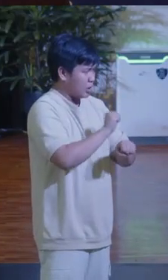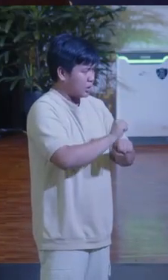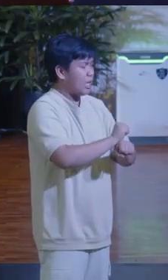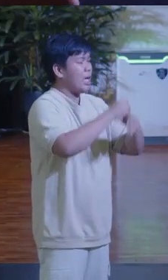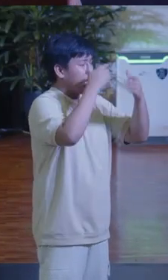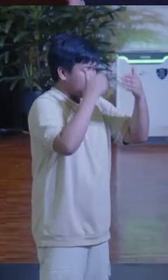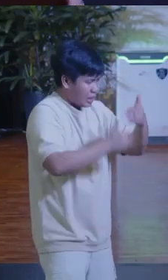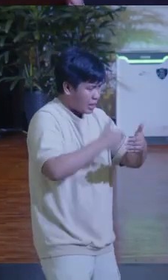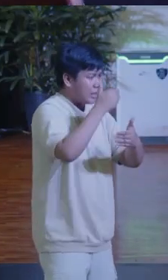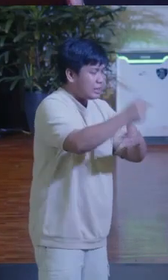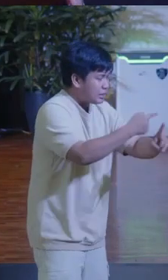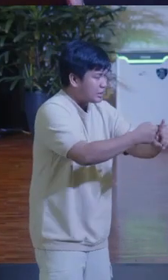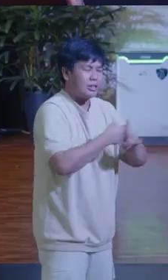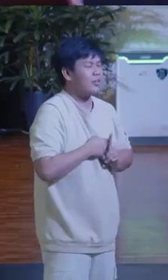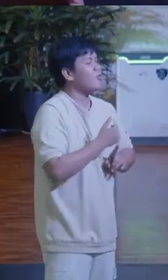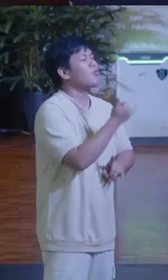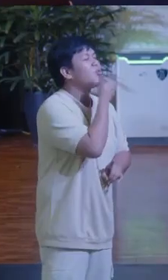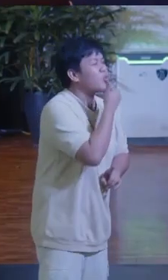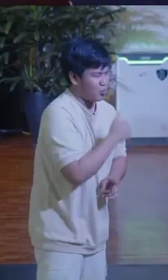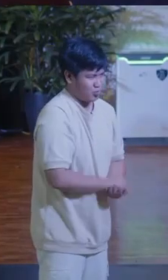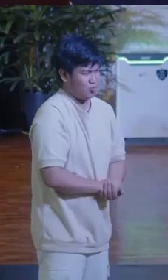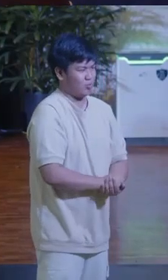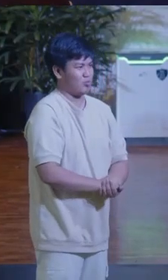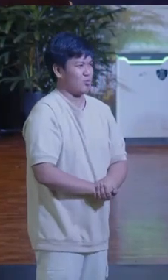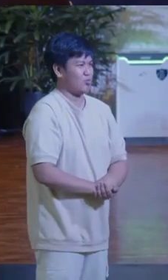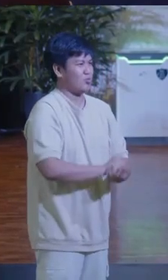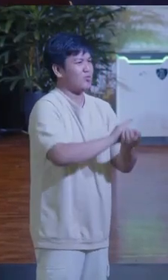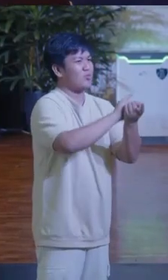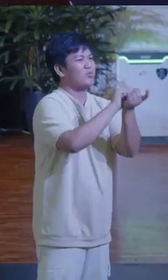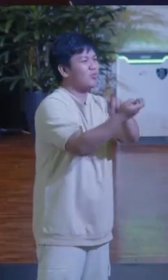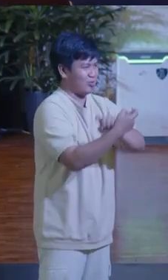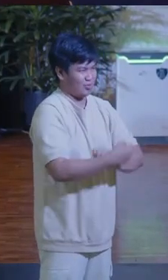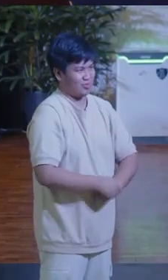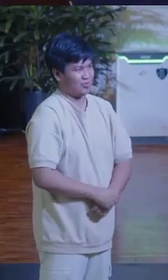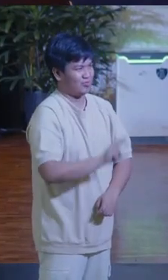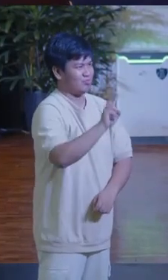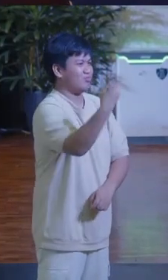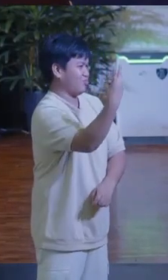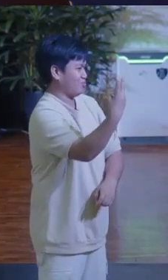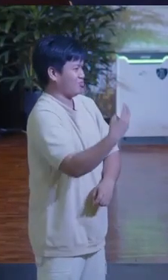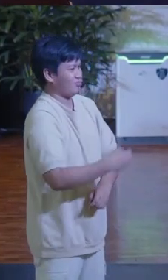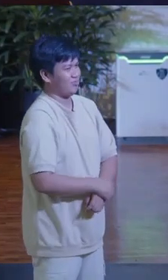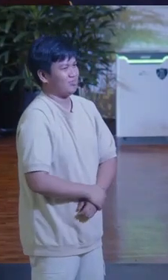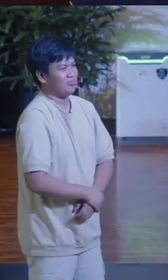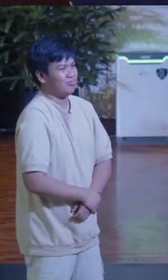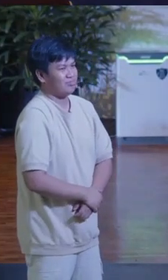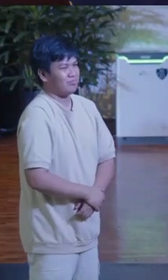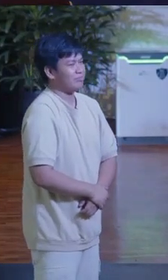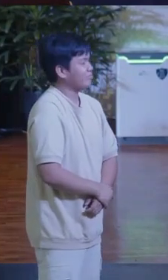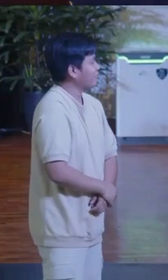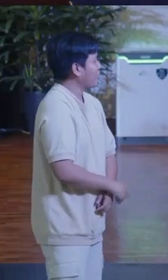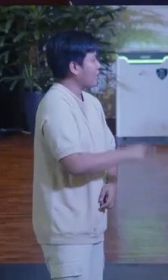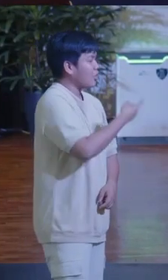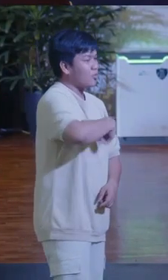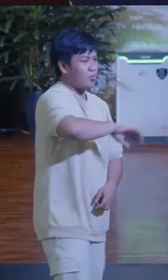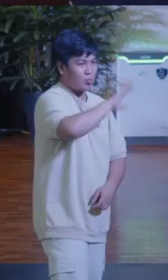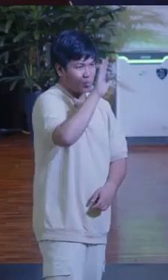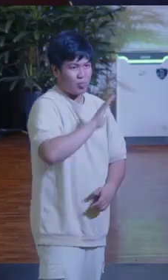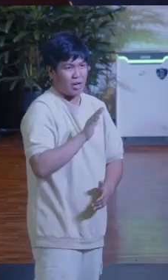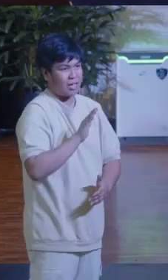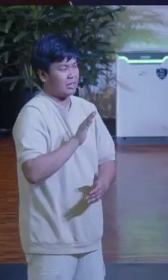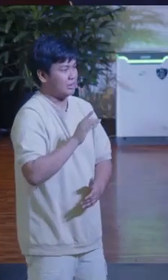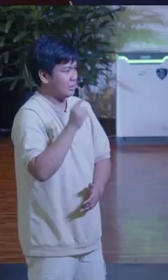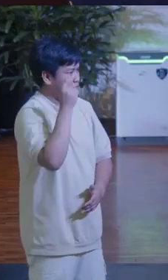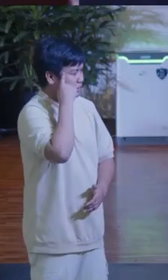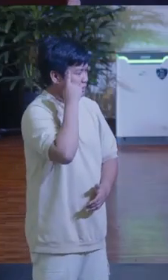Maging flexible sa mga non-essentials. Huwag tayong magdagdag ng mga hadlang sa ating pakikisama sa iba na hindi